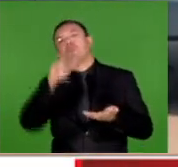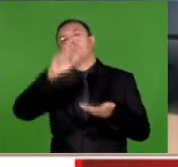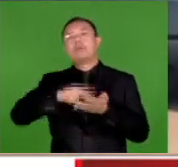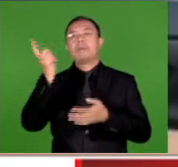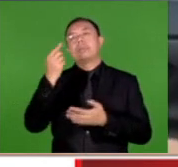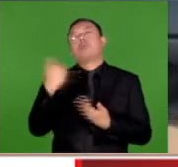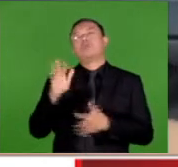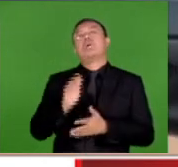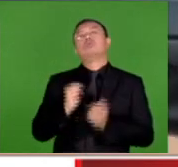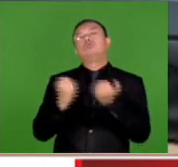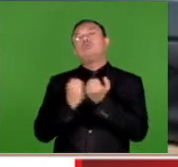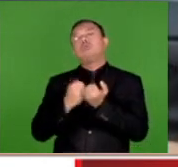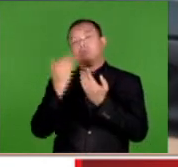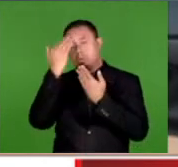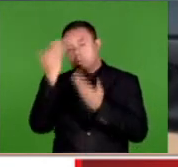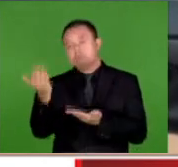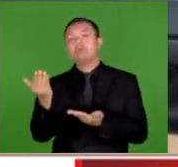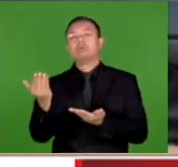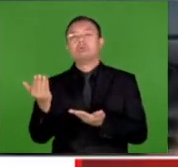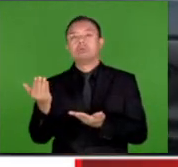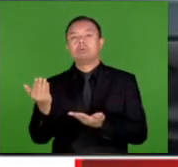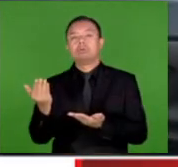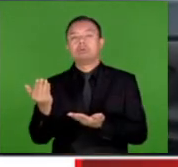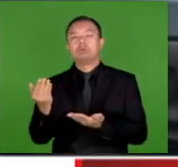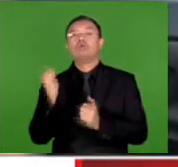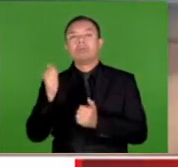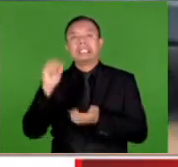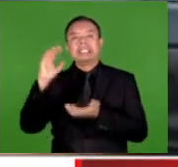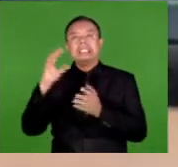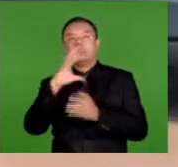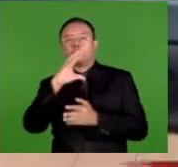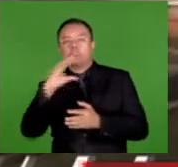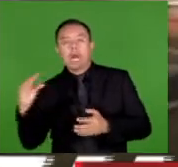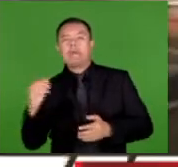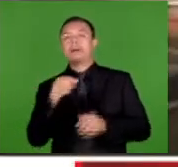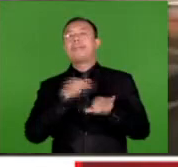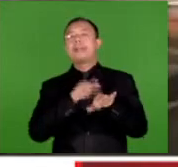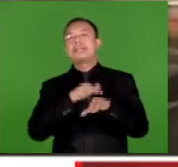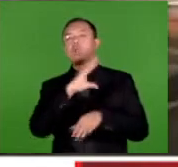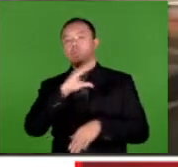itu, ya kita dukung aja lah. Artinya untuk mengurangi kemacetan. Betul.